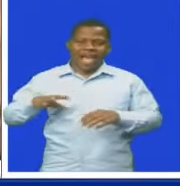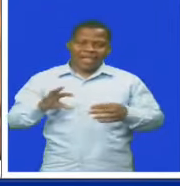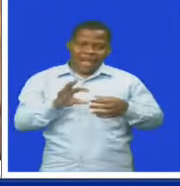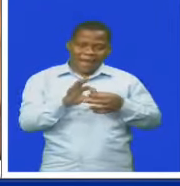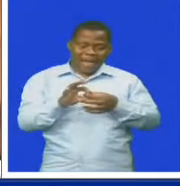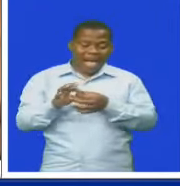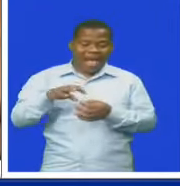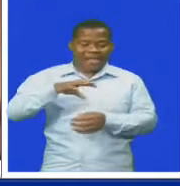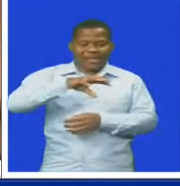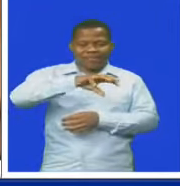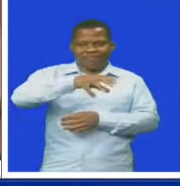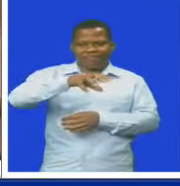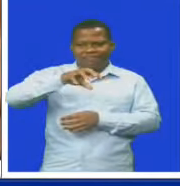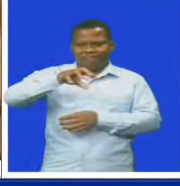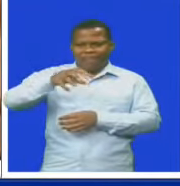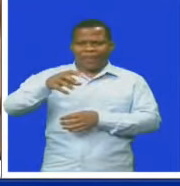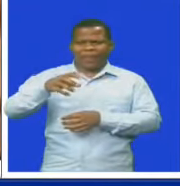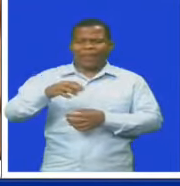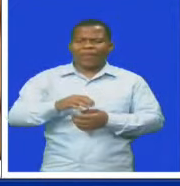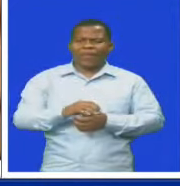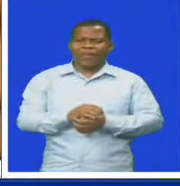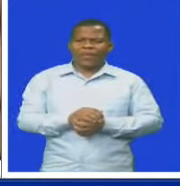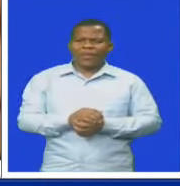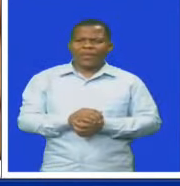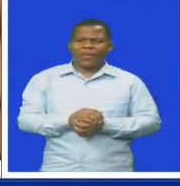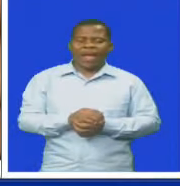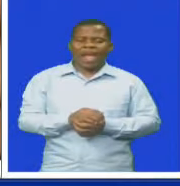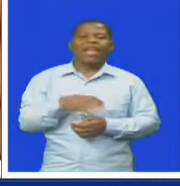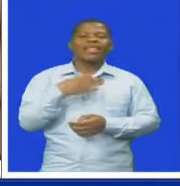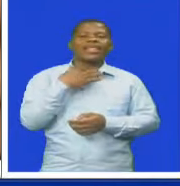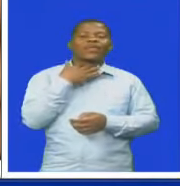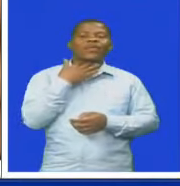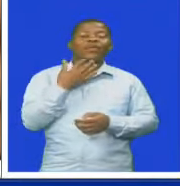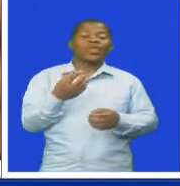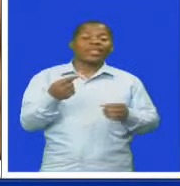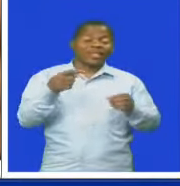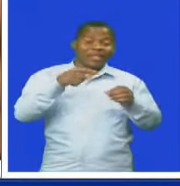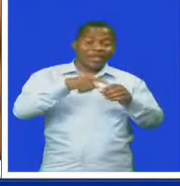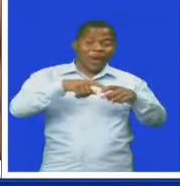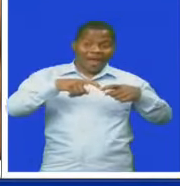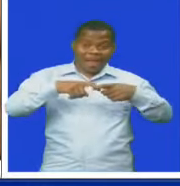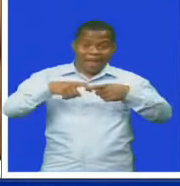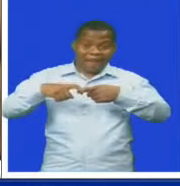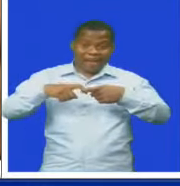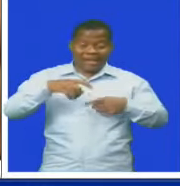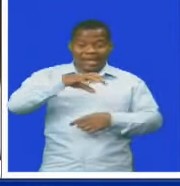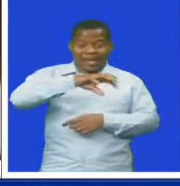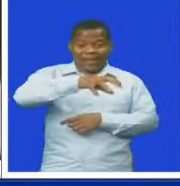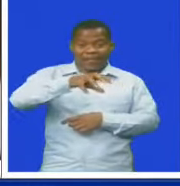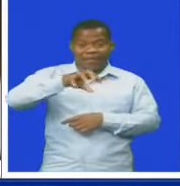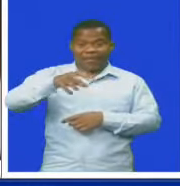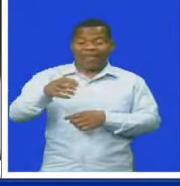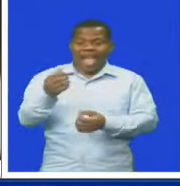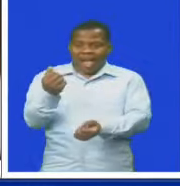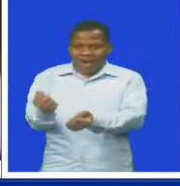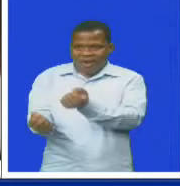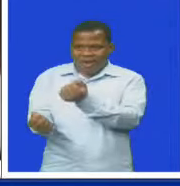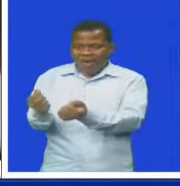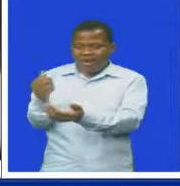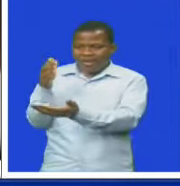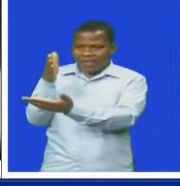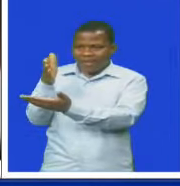diyalo. Lowala kuvumelana lemiphumela lolukhetho wagcina afuna ukuthi ingenelwe bemthefo nabo labagcine bakhipha sijube emva